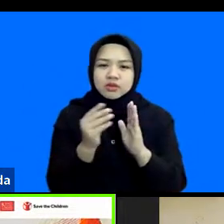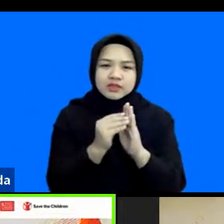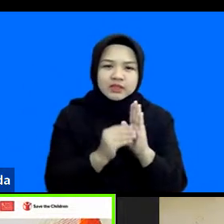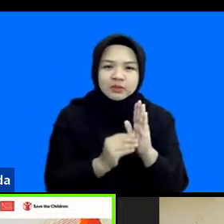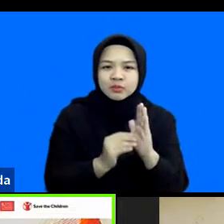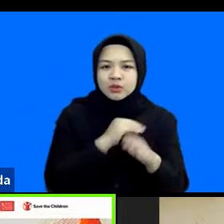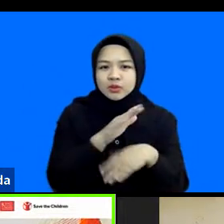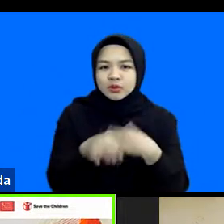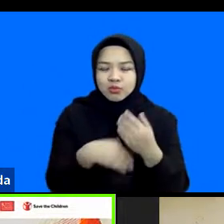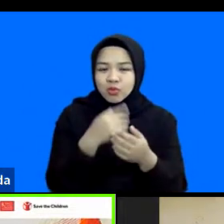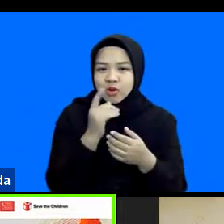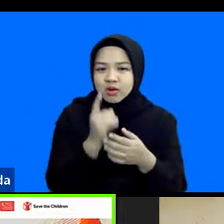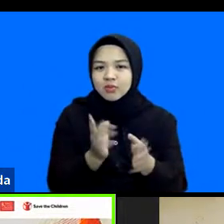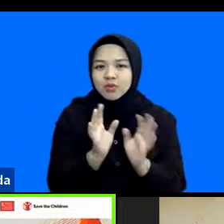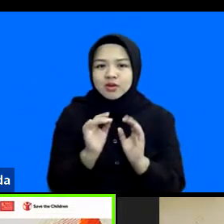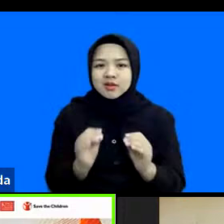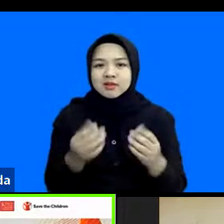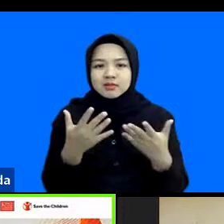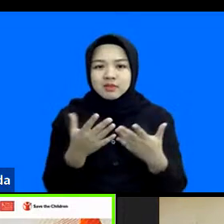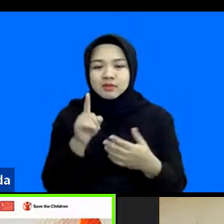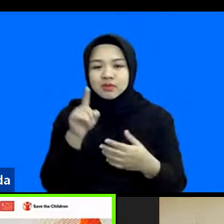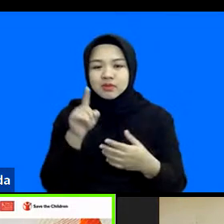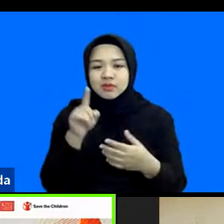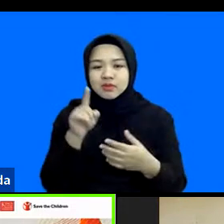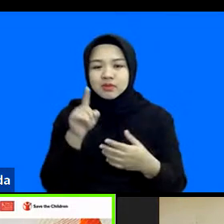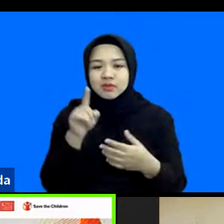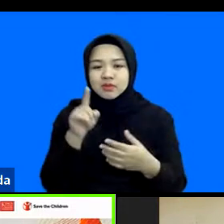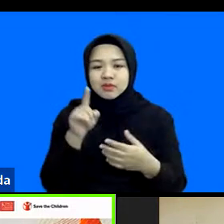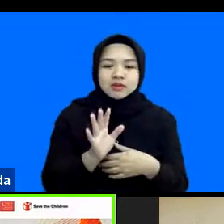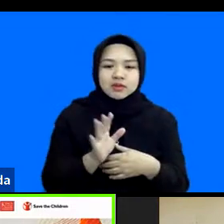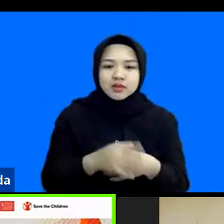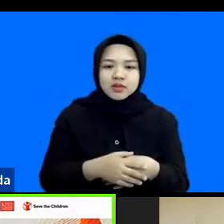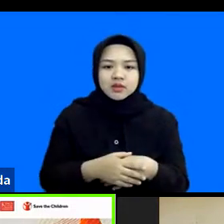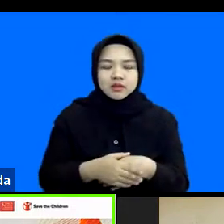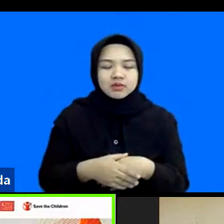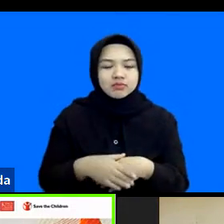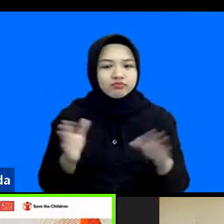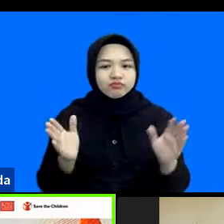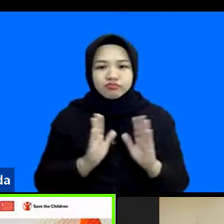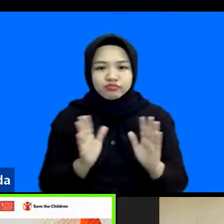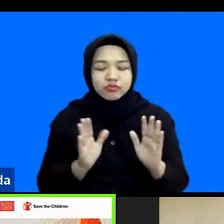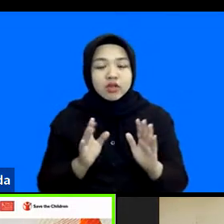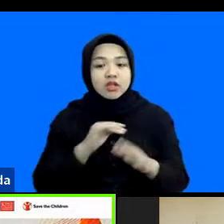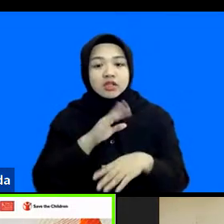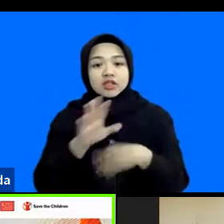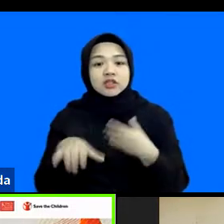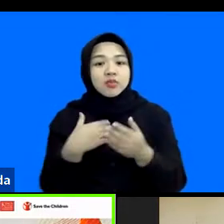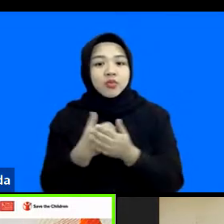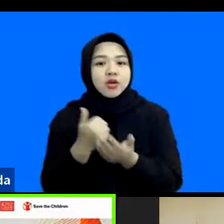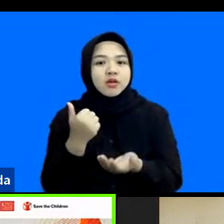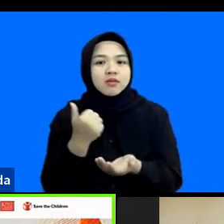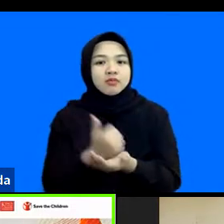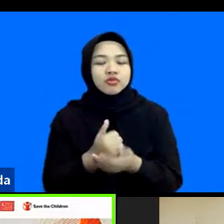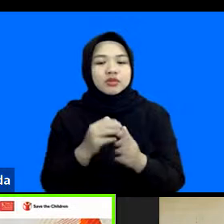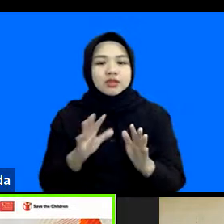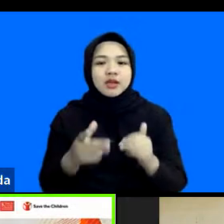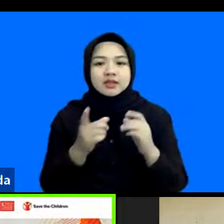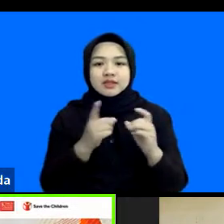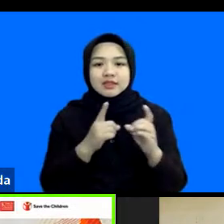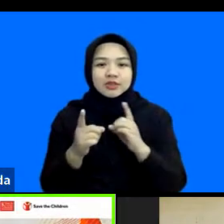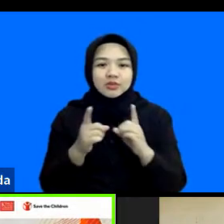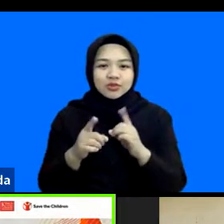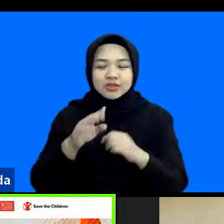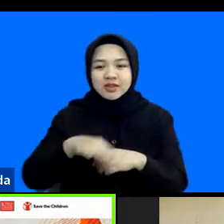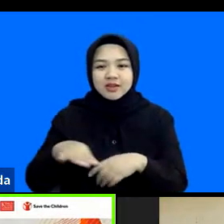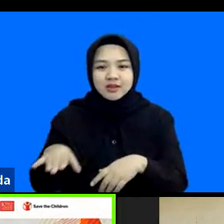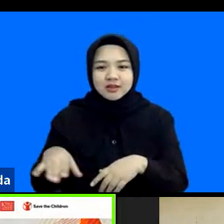bukan bukan yang tiba-tiba ditentukan oleh satu orang. Udah gini aja, misalkan dari Saung Ujo, bukan. Itu semuanya murni hasil diskusi anak-anak ya.